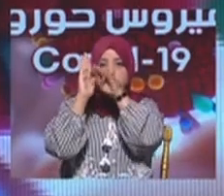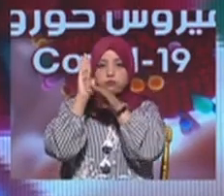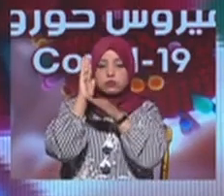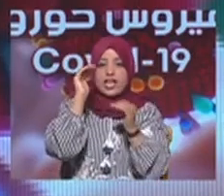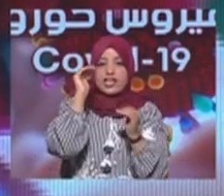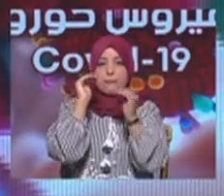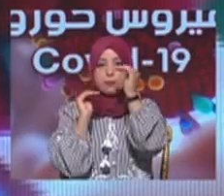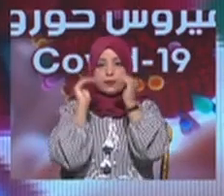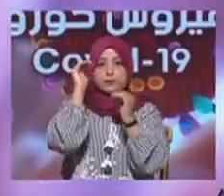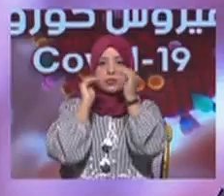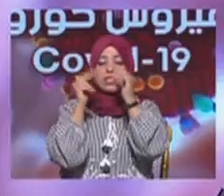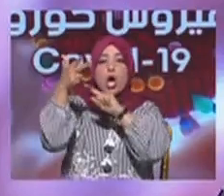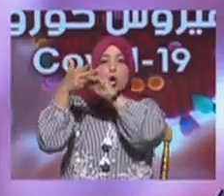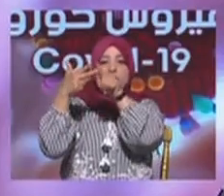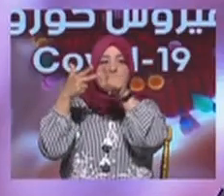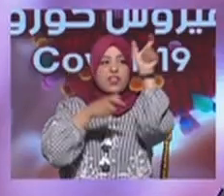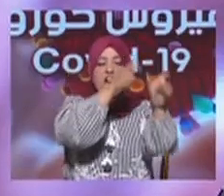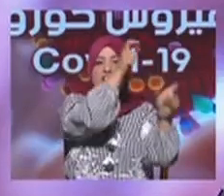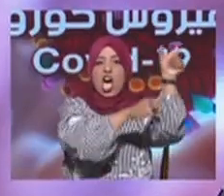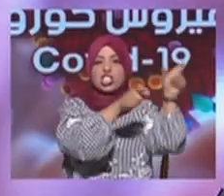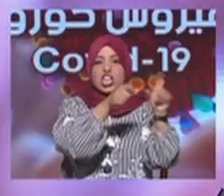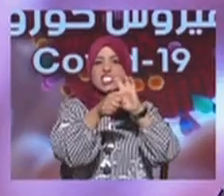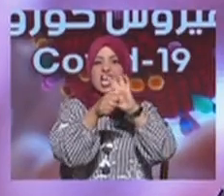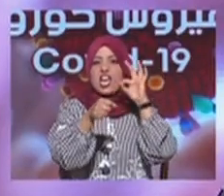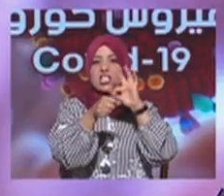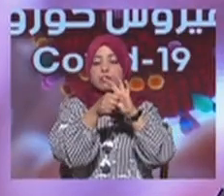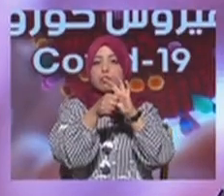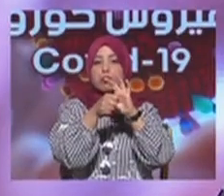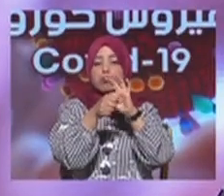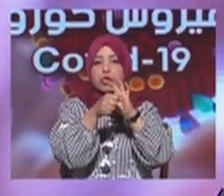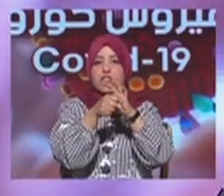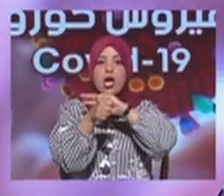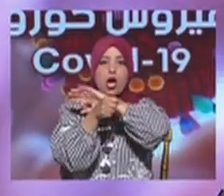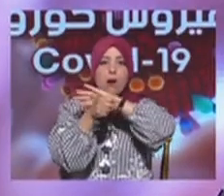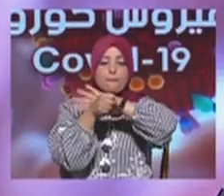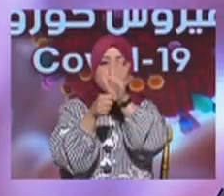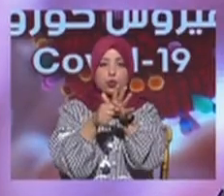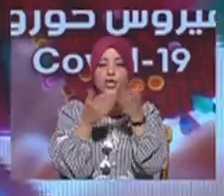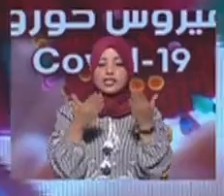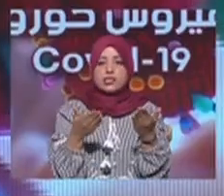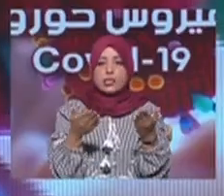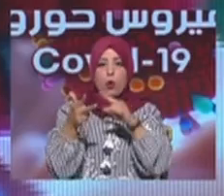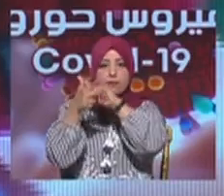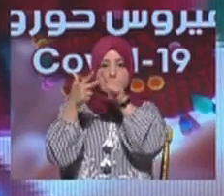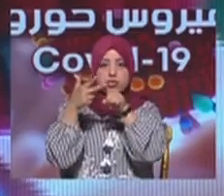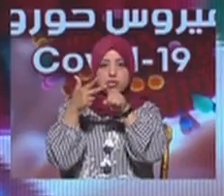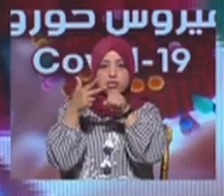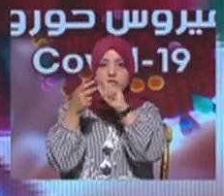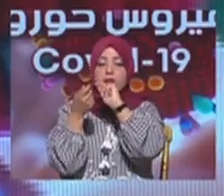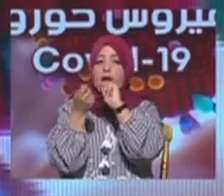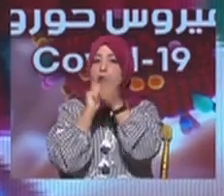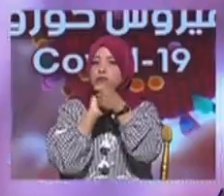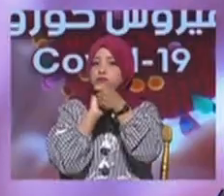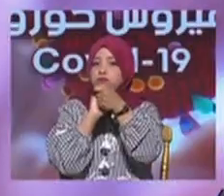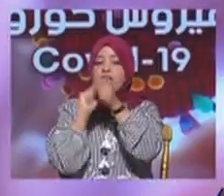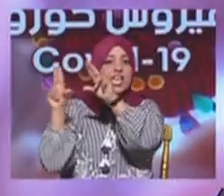نحن نتمناه. الثلاثة اللي خذيت منهم العينات هذوما، الثلاثة أنواع هذوما، كيف كيف؟ لا مش كيف كيف.